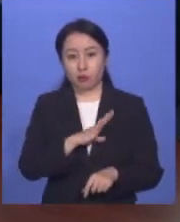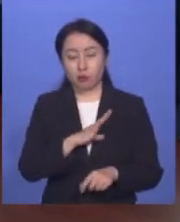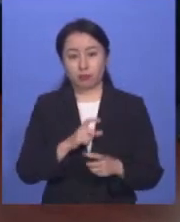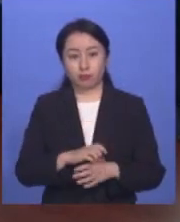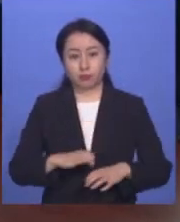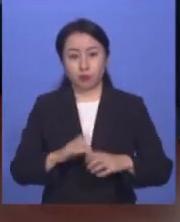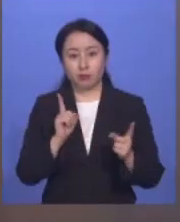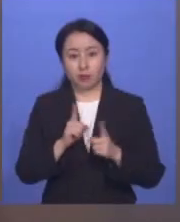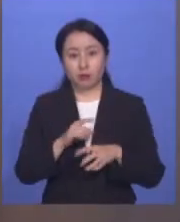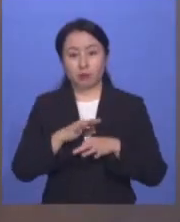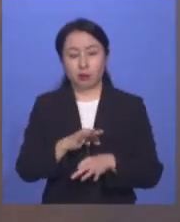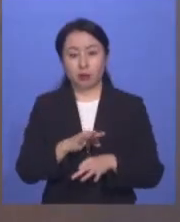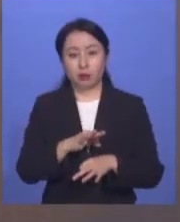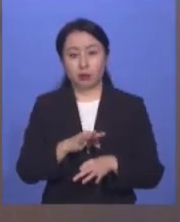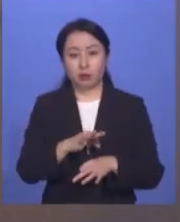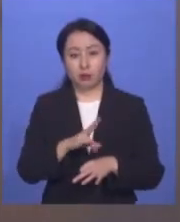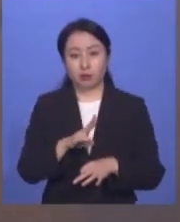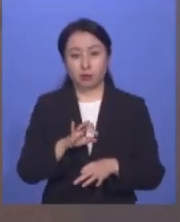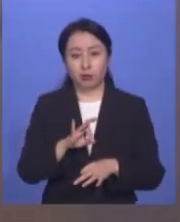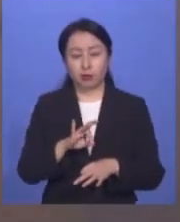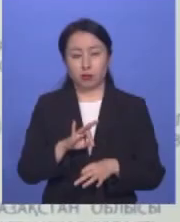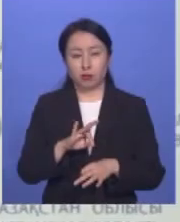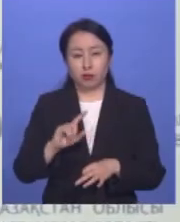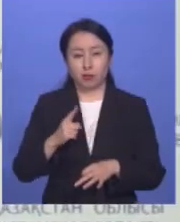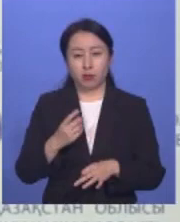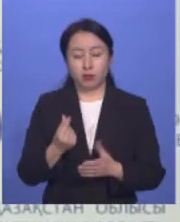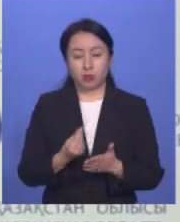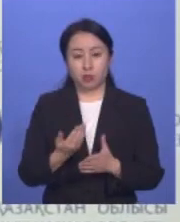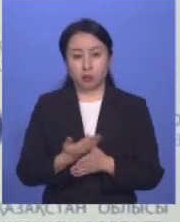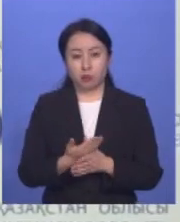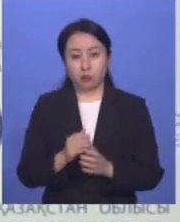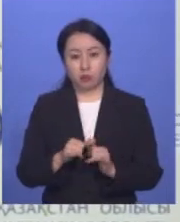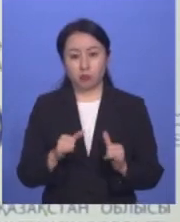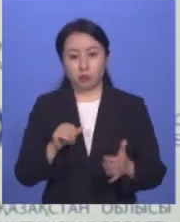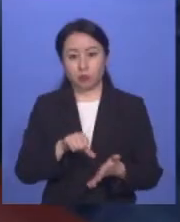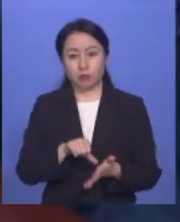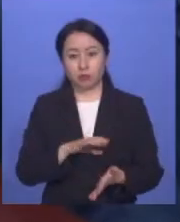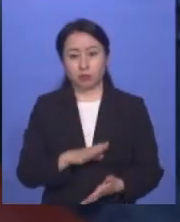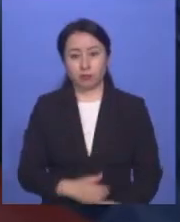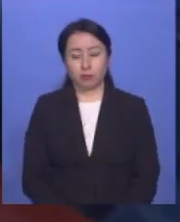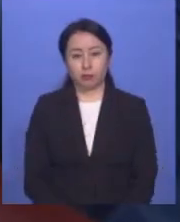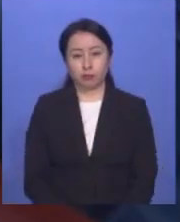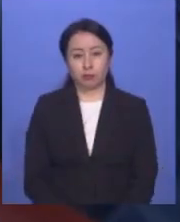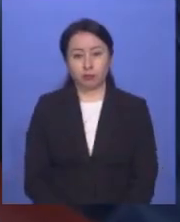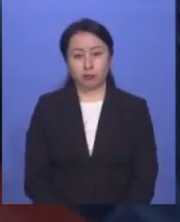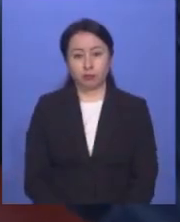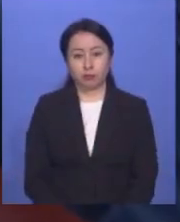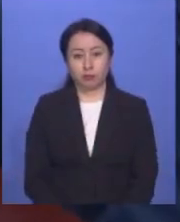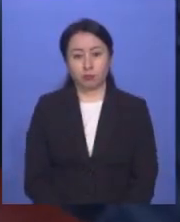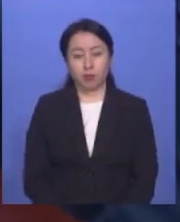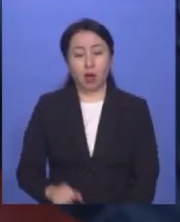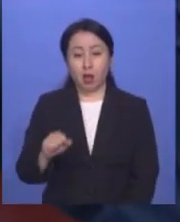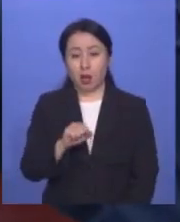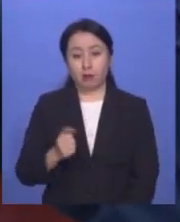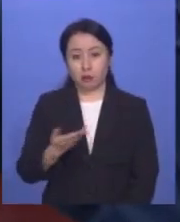Тұрғындарды қабылдау да өтті. Кездесу барысында түскен өтініштердің бірі субсидияларды қаржыландыруға қатысты. Мы ждем сейчас. Тамызда